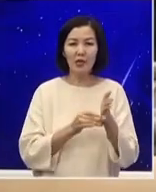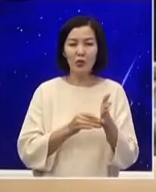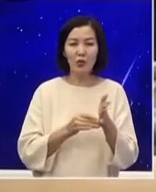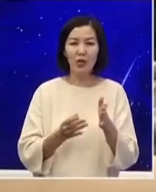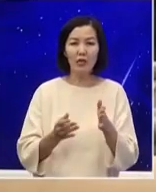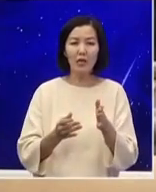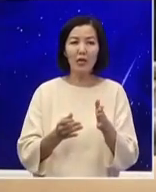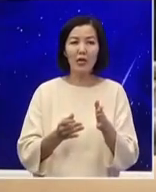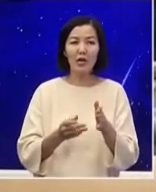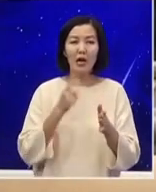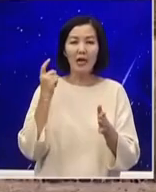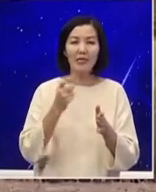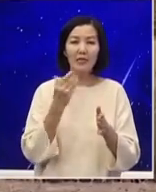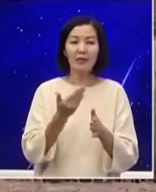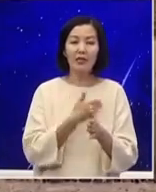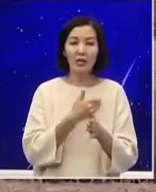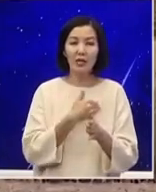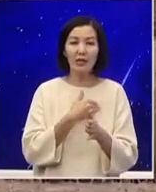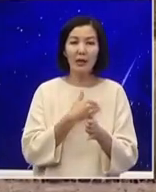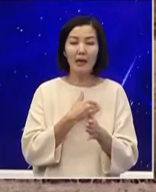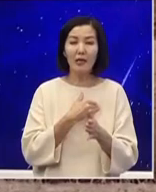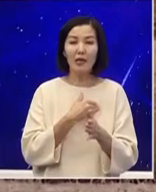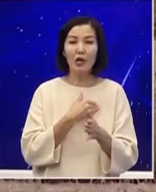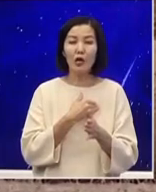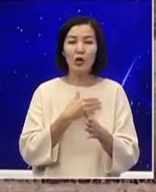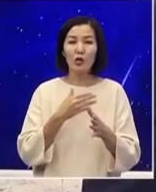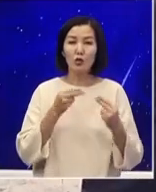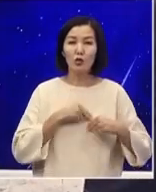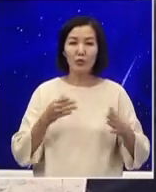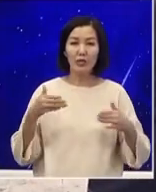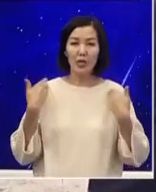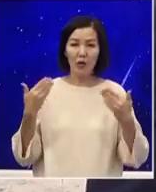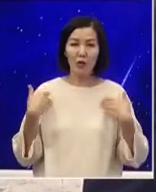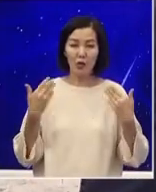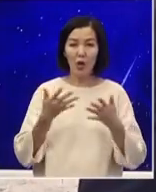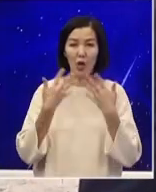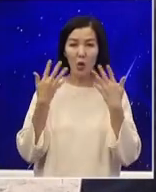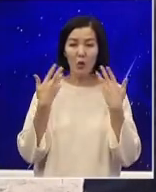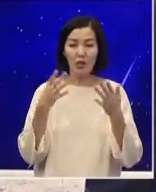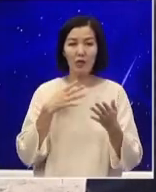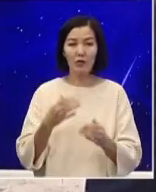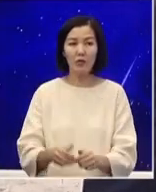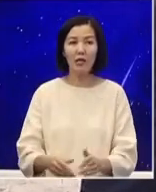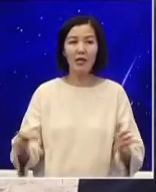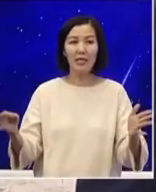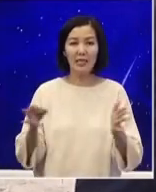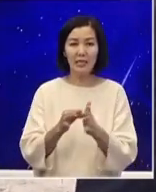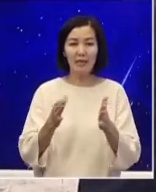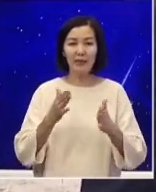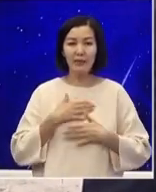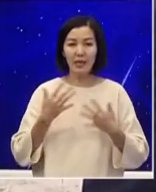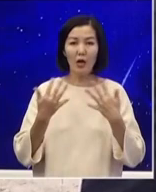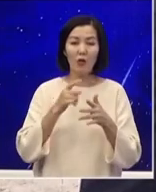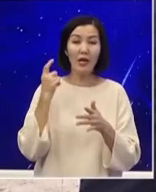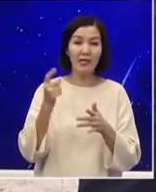құйылады. Шаруаның көздегенінде сол, малышының жұмысы жеңілдес екен дейді. Мақсаттарымыз осы, біздің сельхозтовар